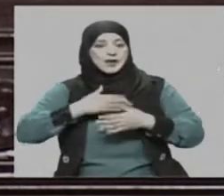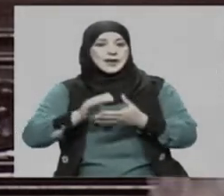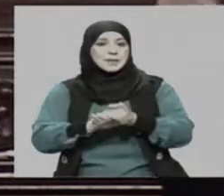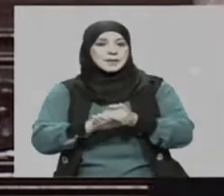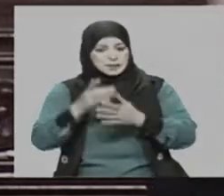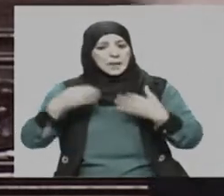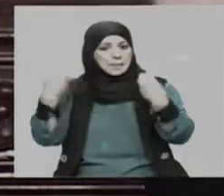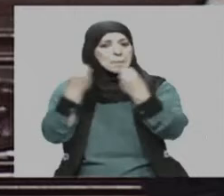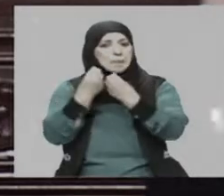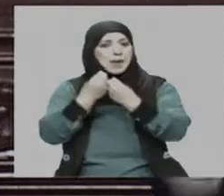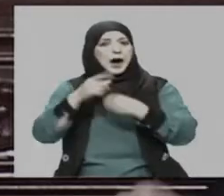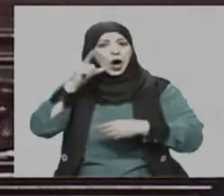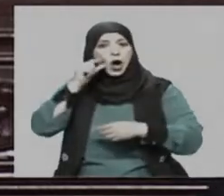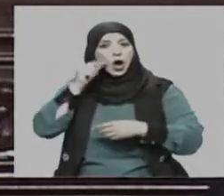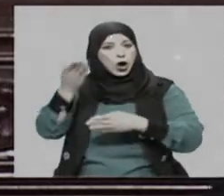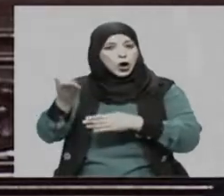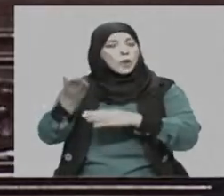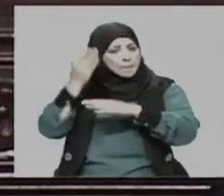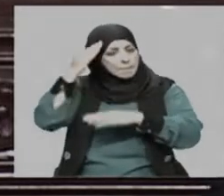مع السيد